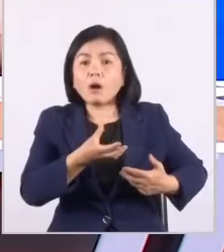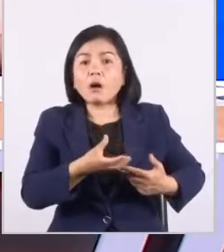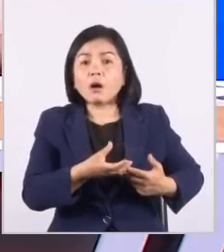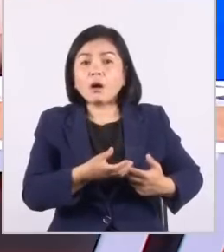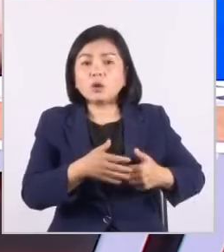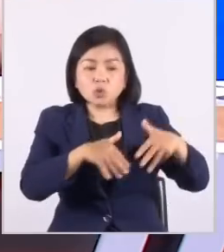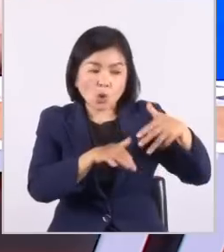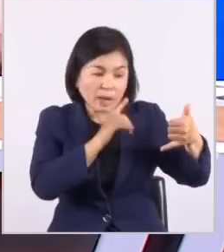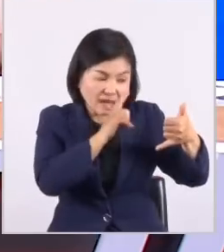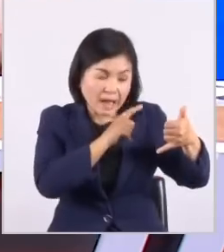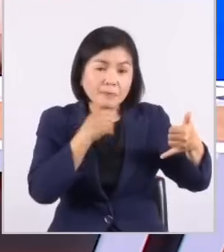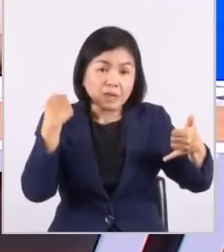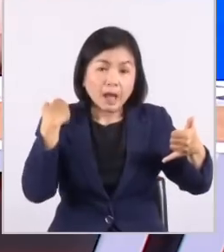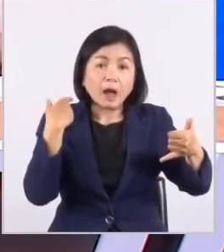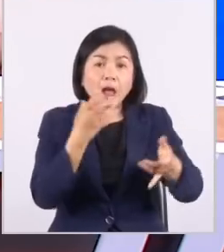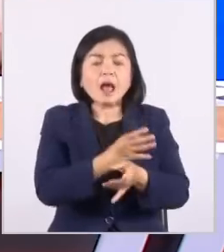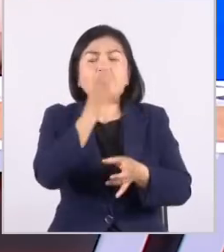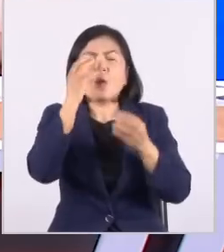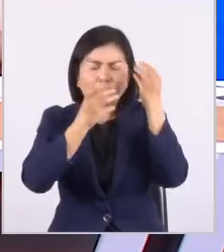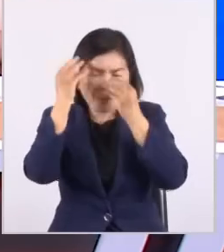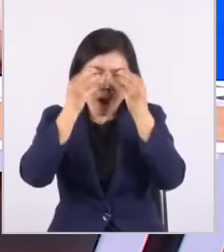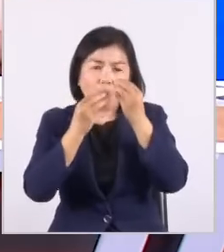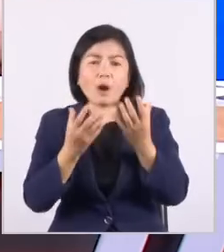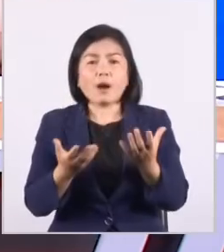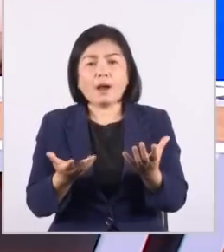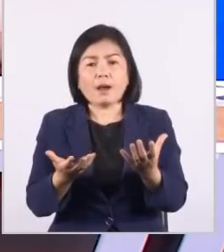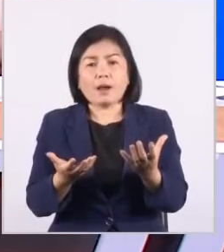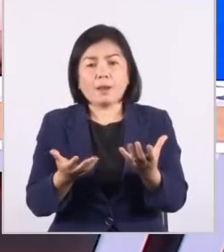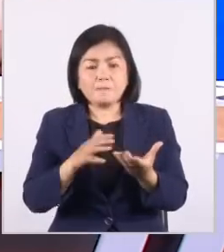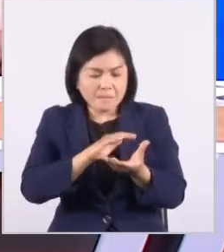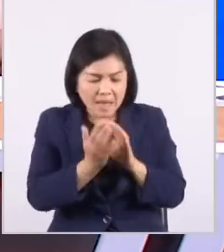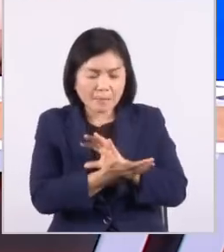ขึ้นชื่อว่าเหล้าใครกินก็เมาน ั่น น้ำเปลี่ยนนิสัยว่าแบบนั้นนะคะ